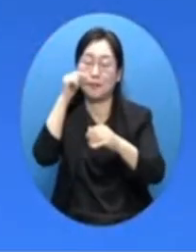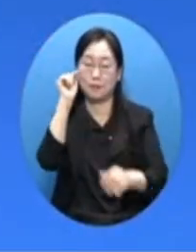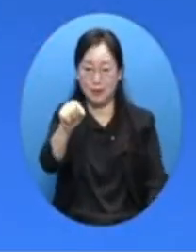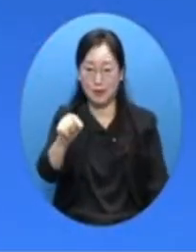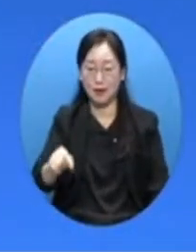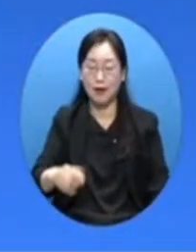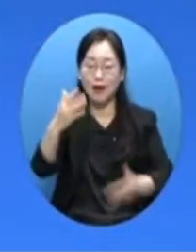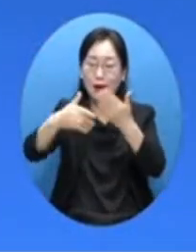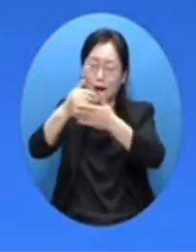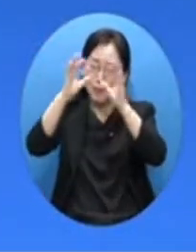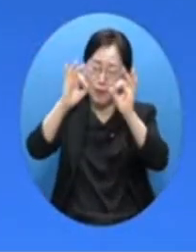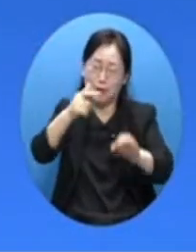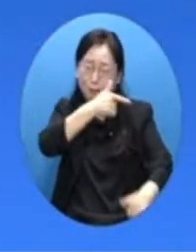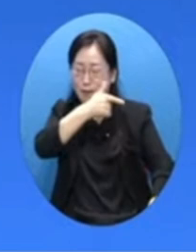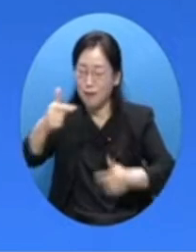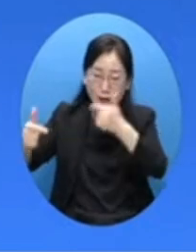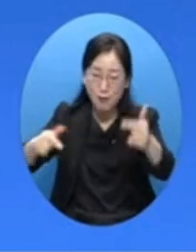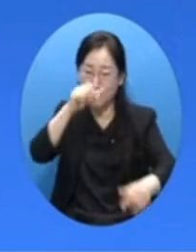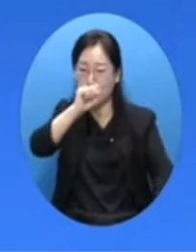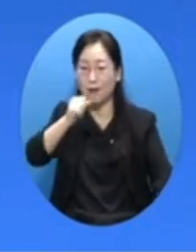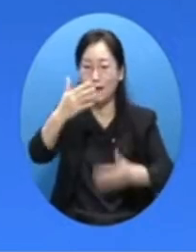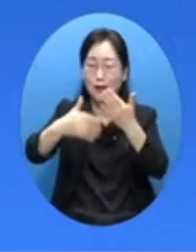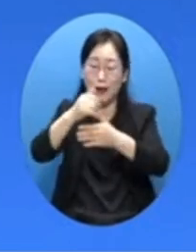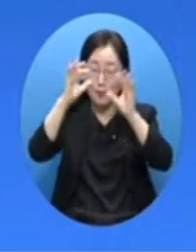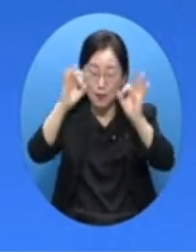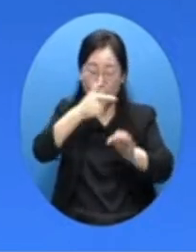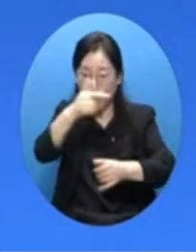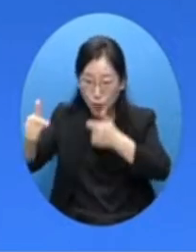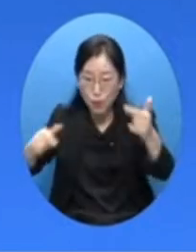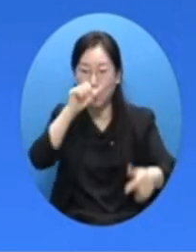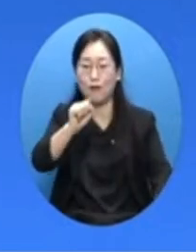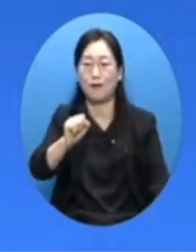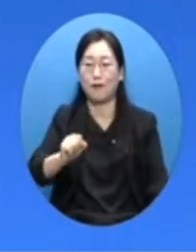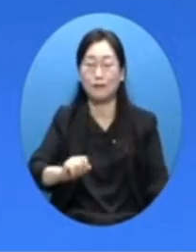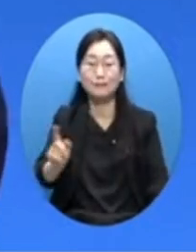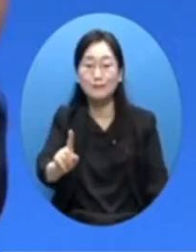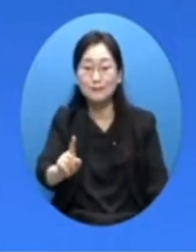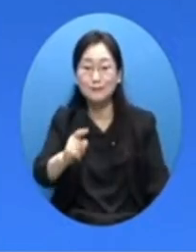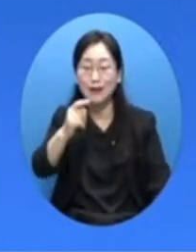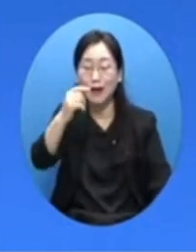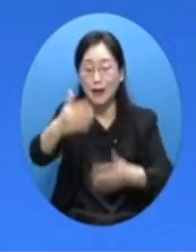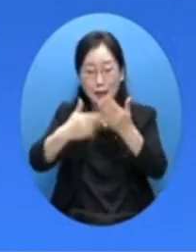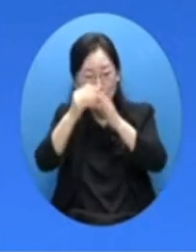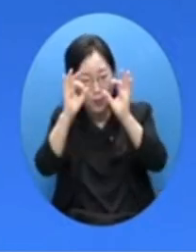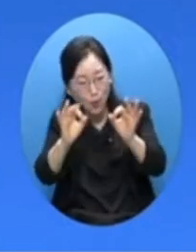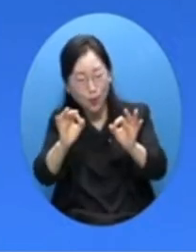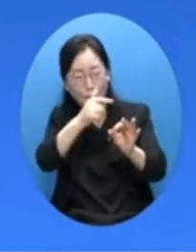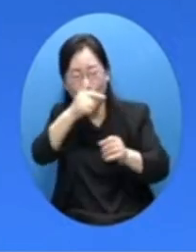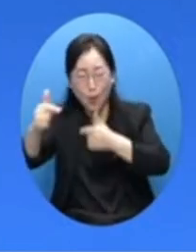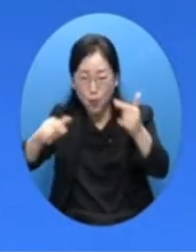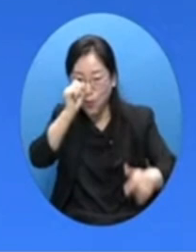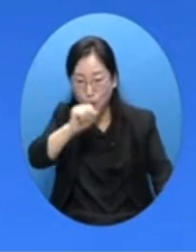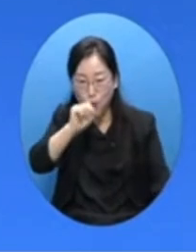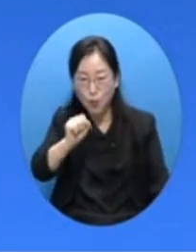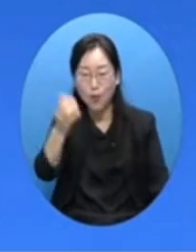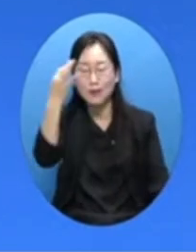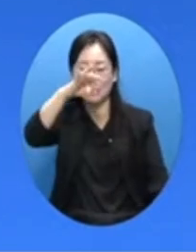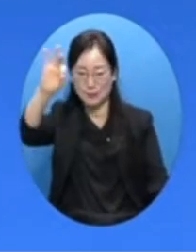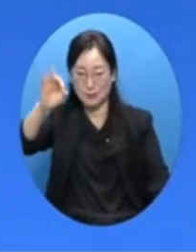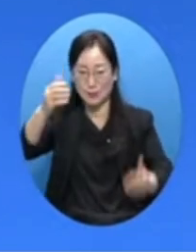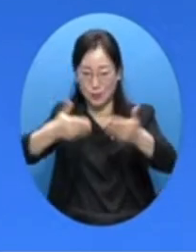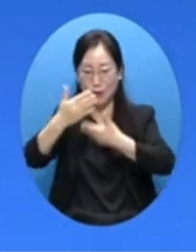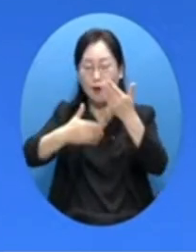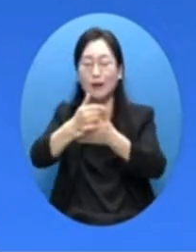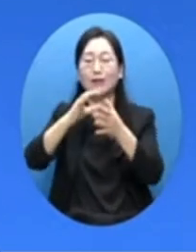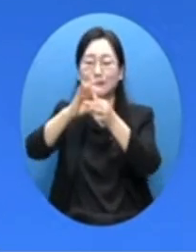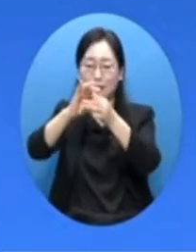하나님 보시기에 심히 좋았더라. 하나님 보시기에 심히 좋았더라. 우리는 하나님 보시기에 심히 좋았더라. 그렇게 인정받는 하나님의